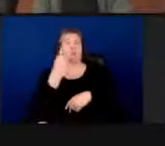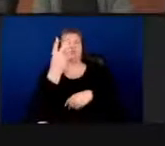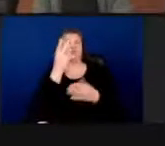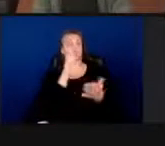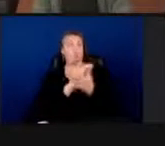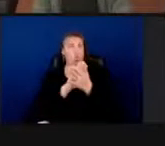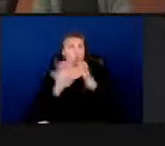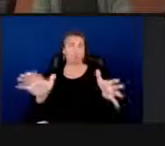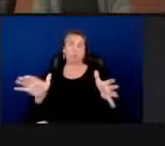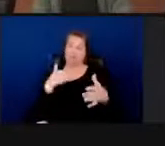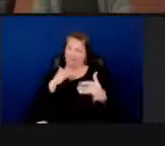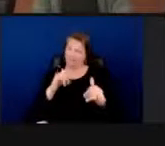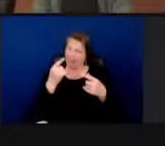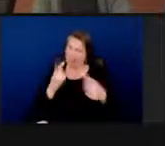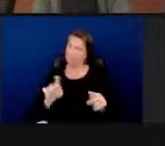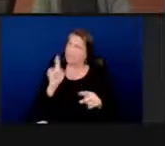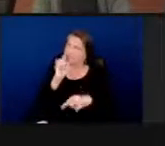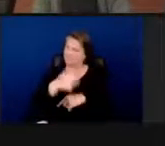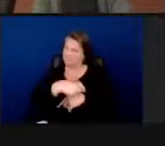uamuzi.